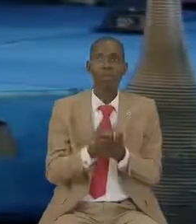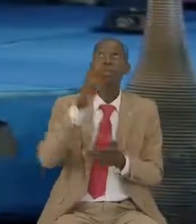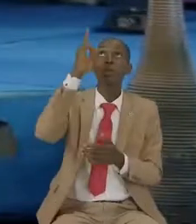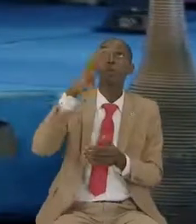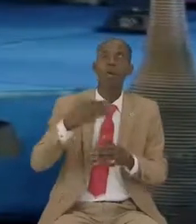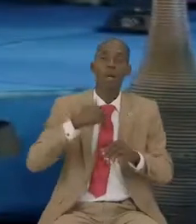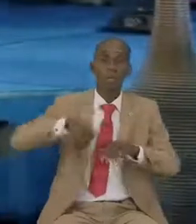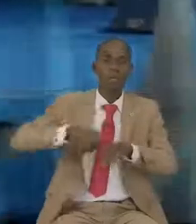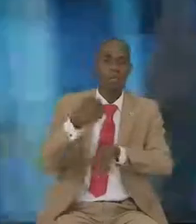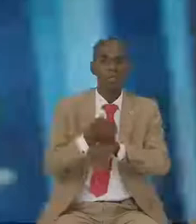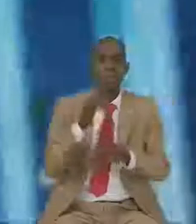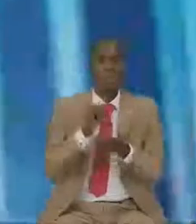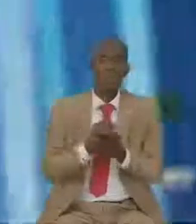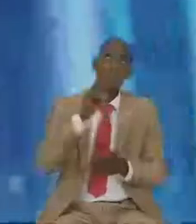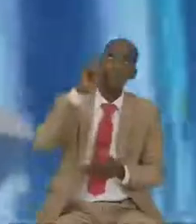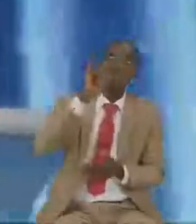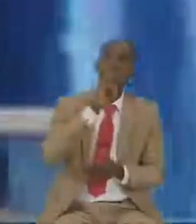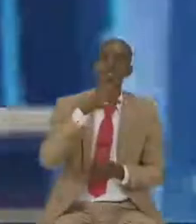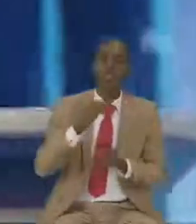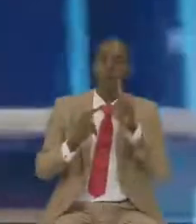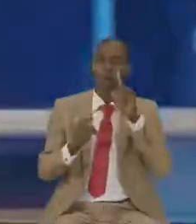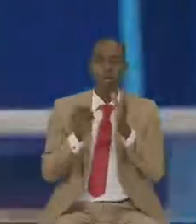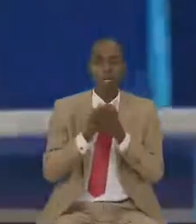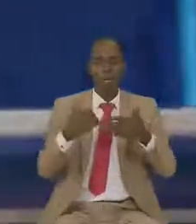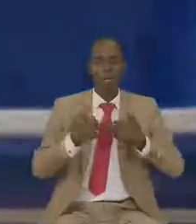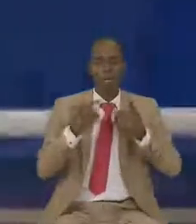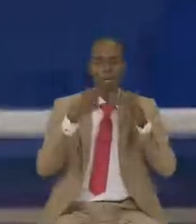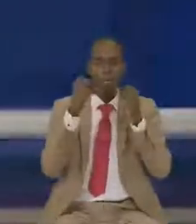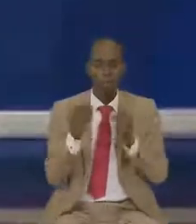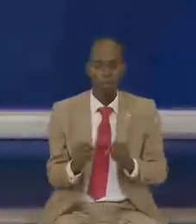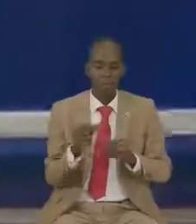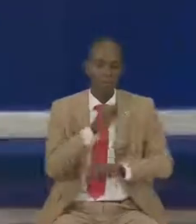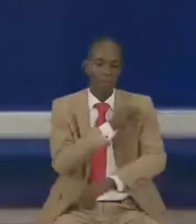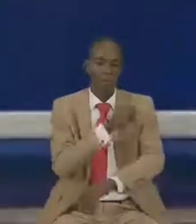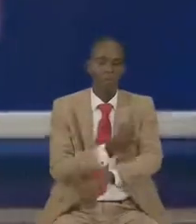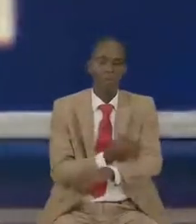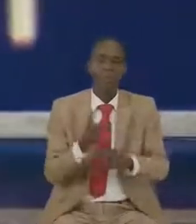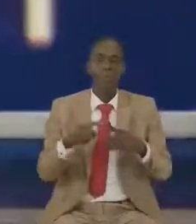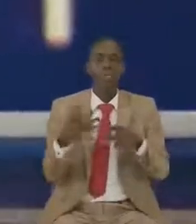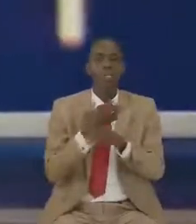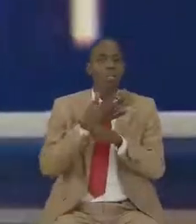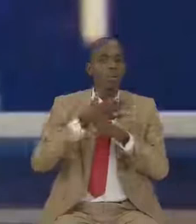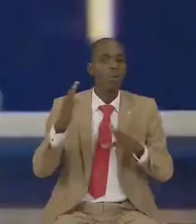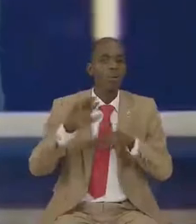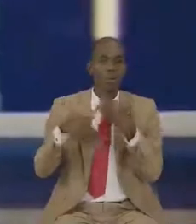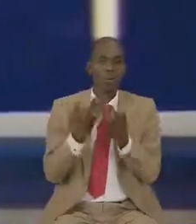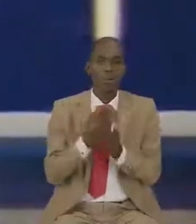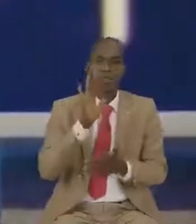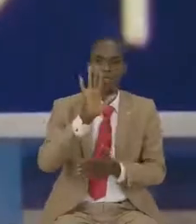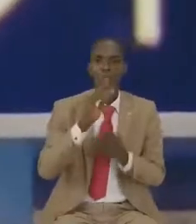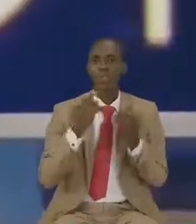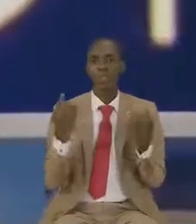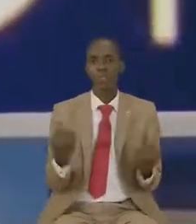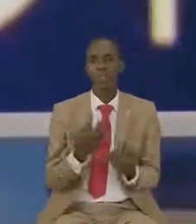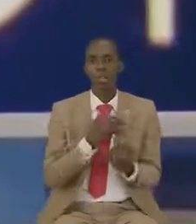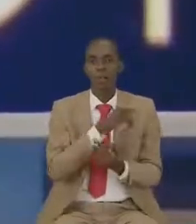affirmé que c'est lui qui a le pouvoir, l'autorité pour ôter tous vos péchés. Et